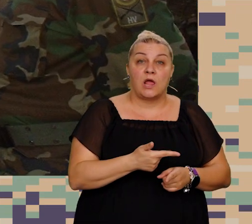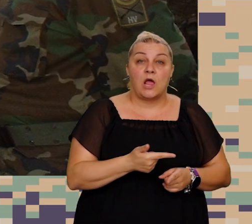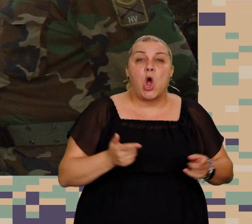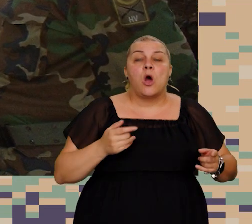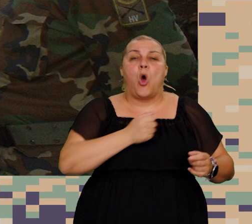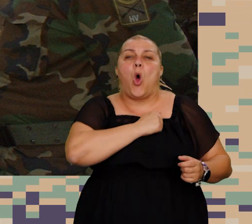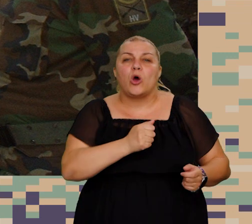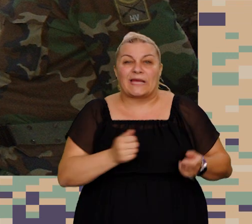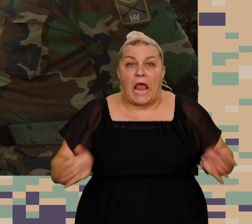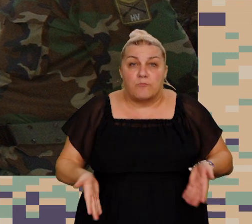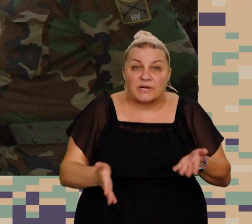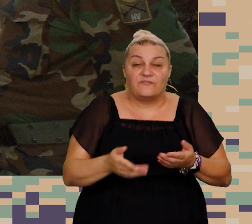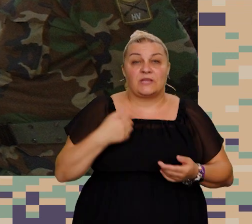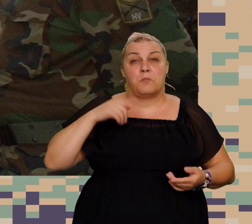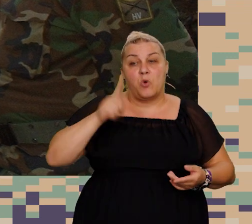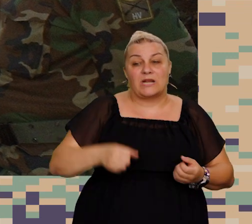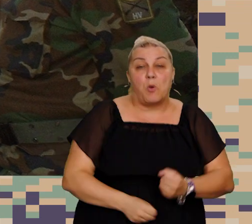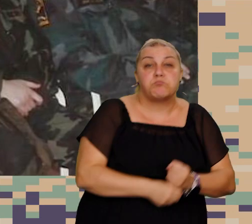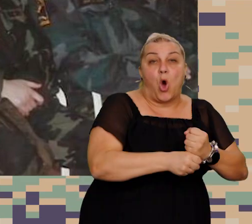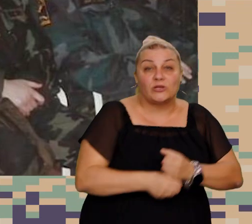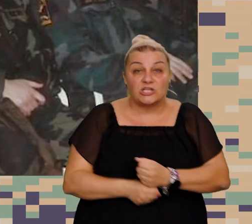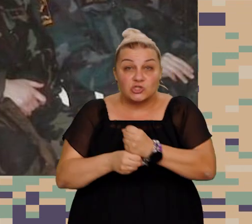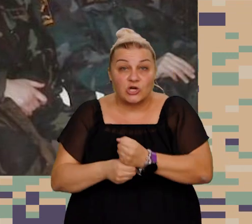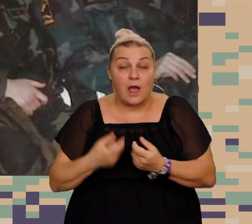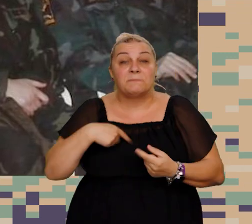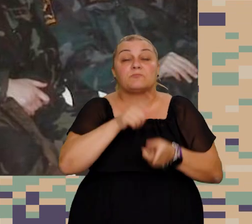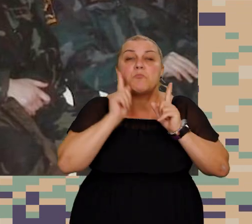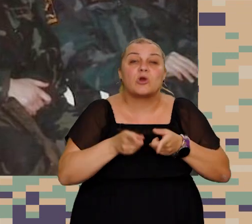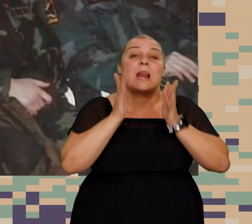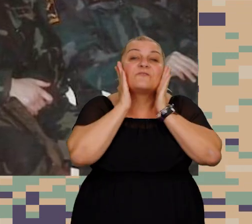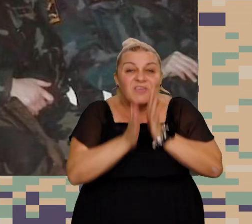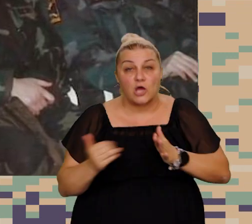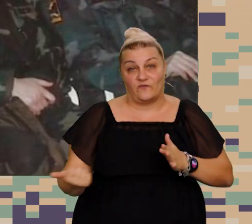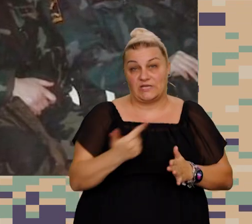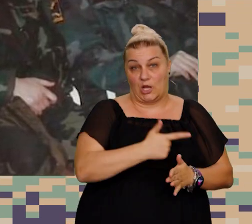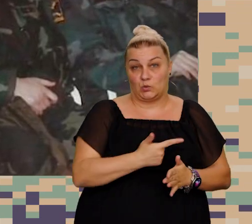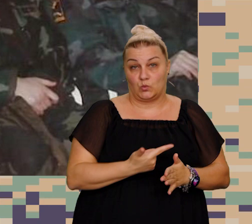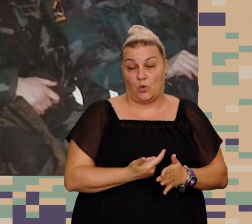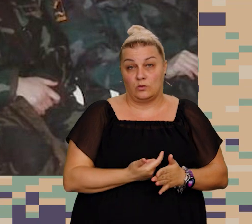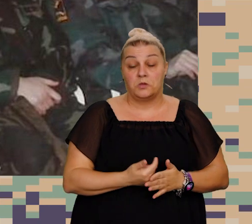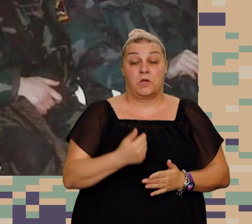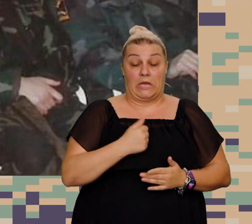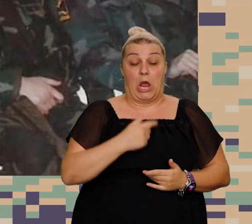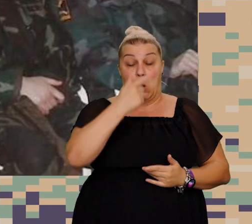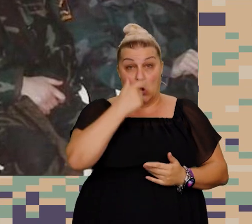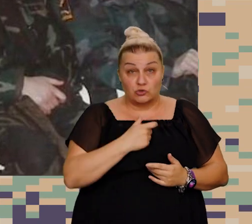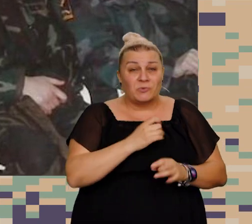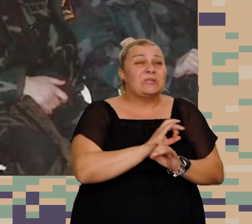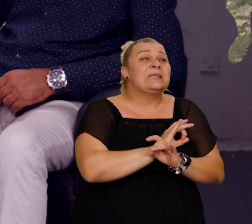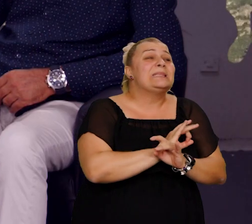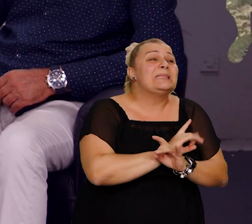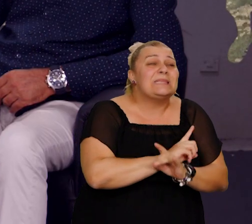jedna drugog ohrabrivati, morali smo pružati podršku i morali smo vjerovati. Osobno, nikad,